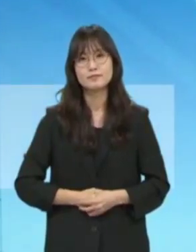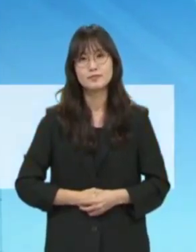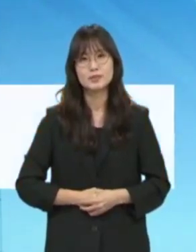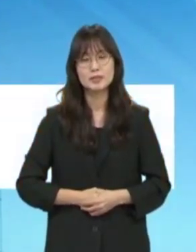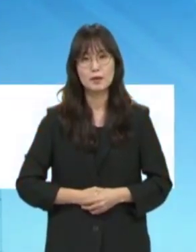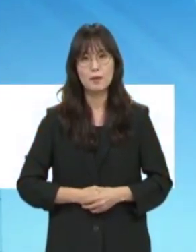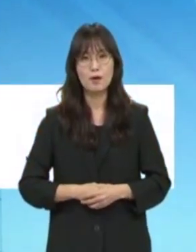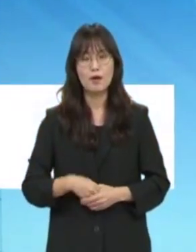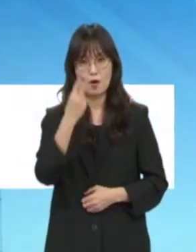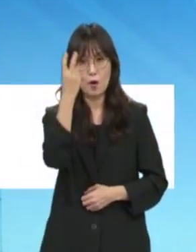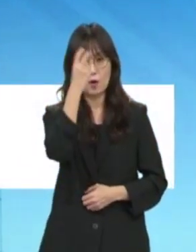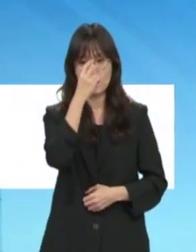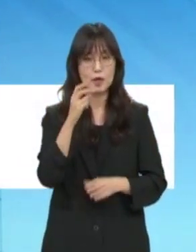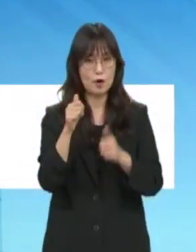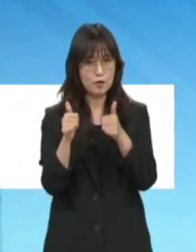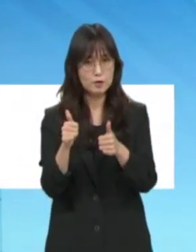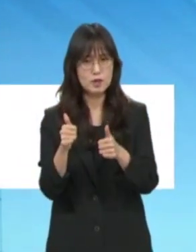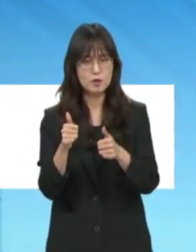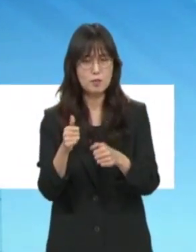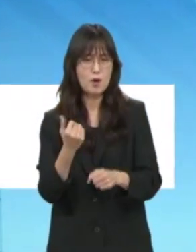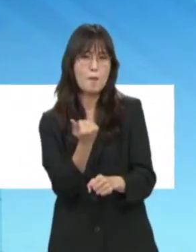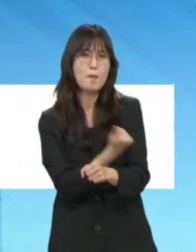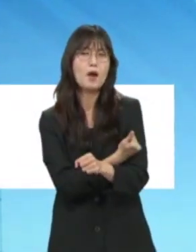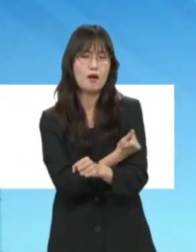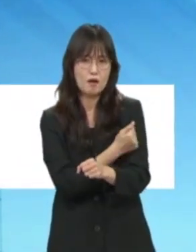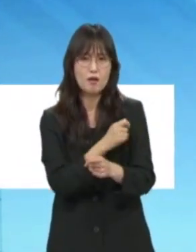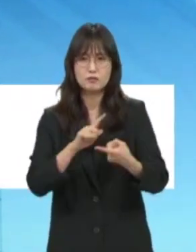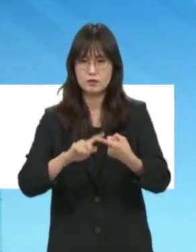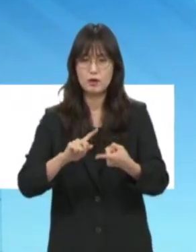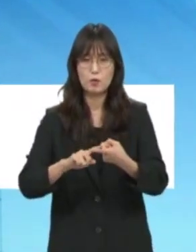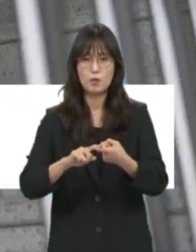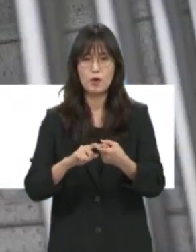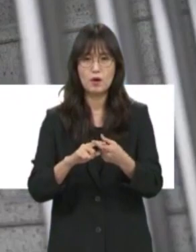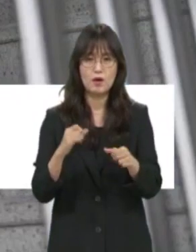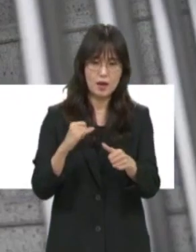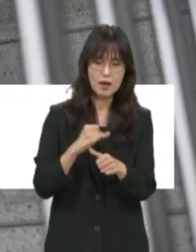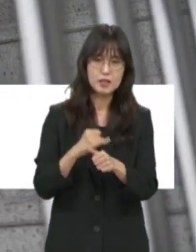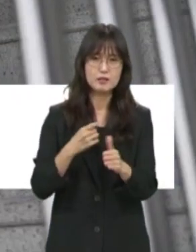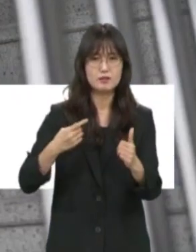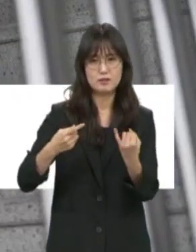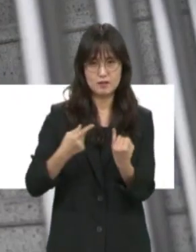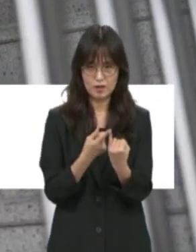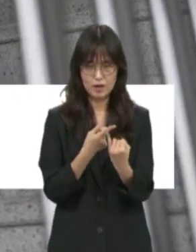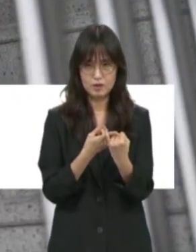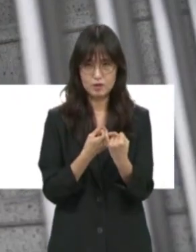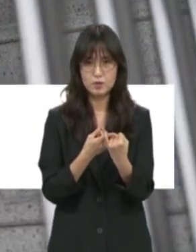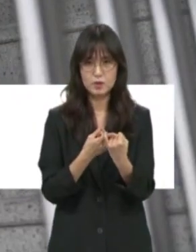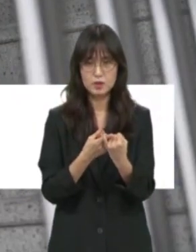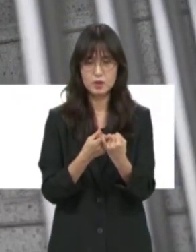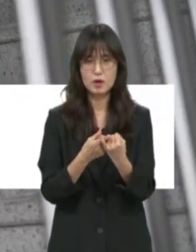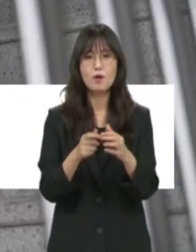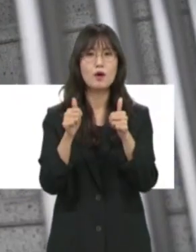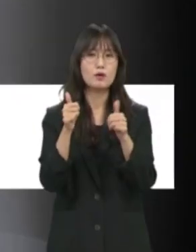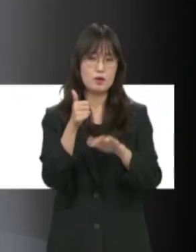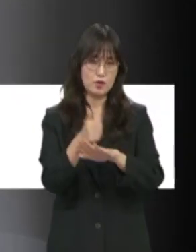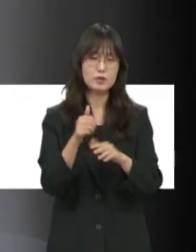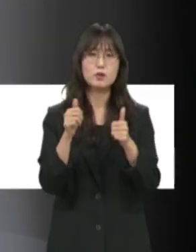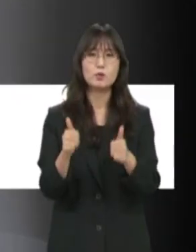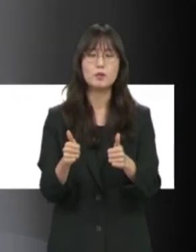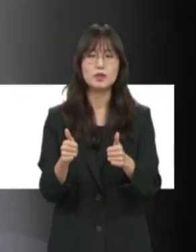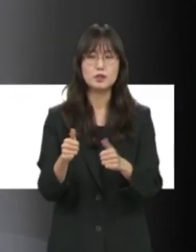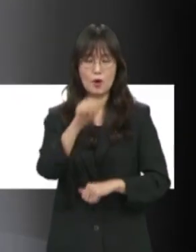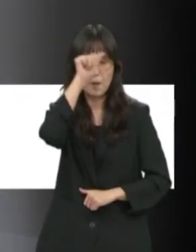검찰이 필로폰을 투약한 채 여자 친구를 살해한 혐의로 기소된 20대 남성에 대한 결심공판에서 무기 징역을